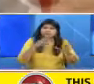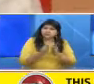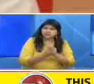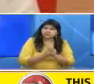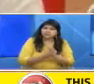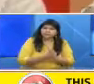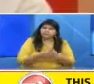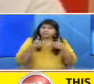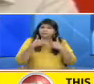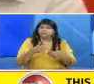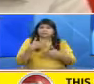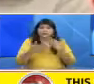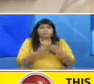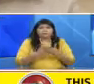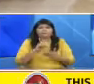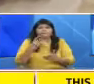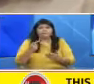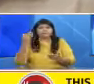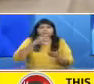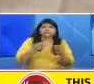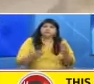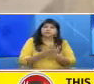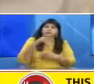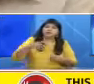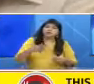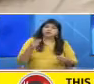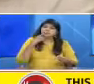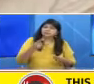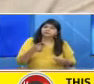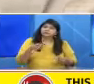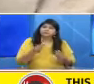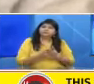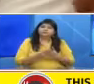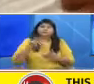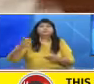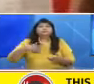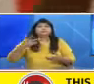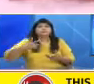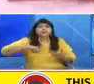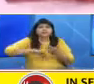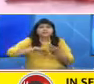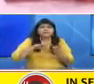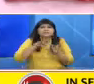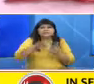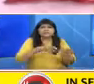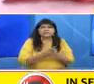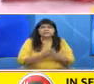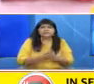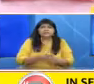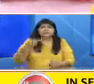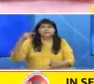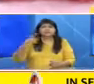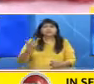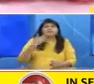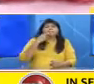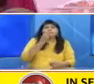एक बहुत ही शानदार पहल है जिसे हर कहीं अपनाया जा सकता है। कई राज्यों में लोग तिथि भोजन